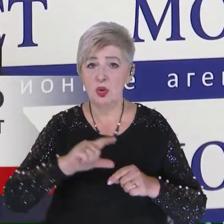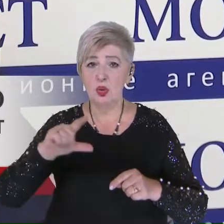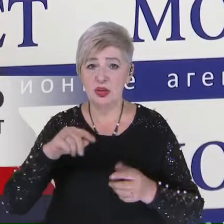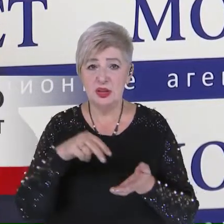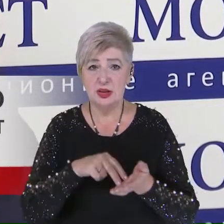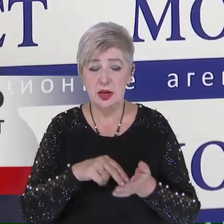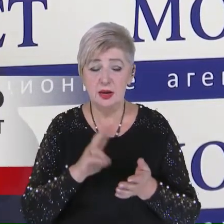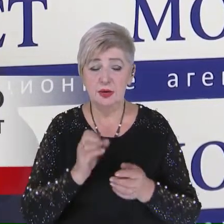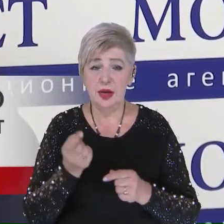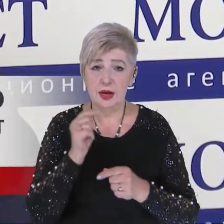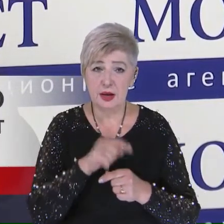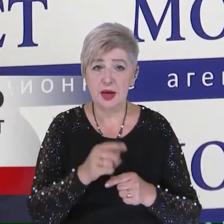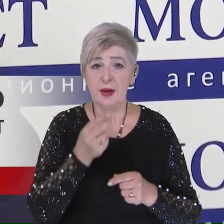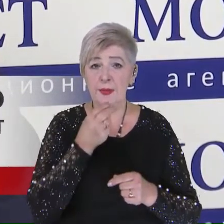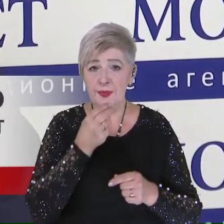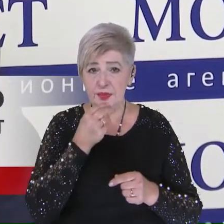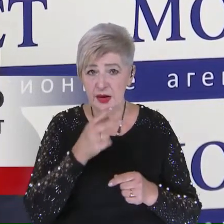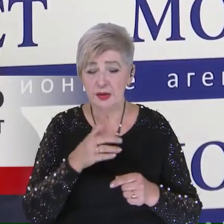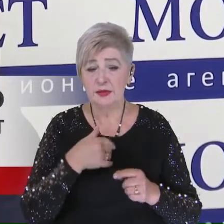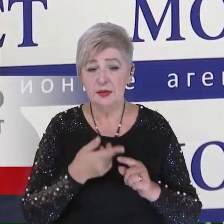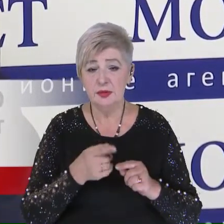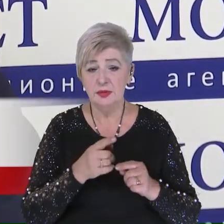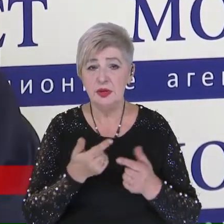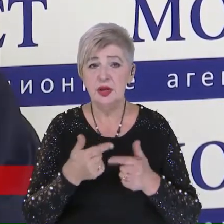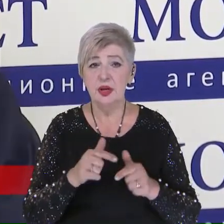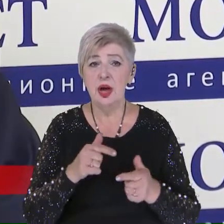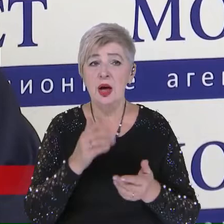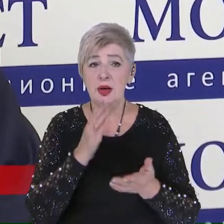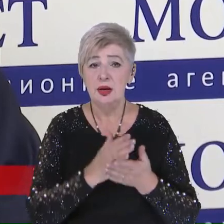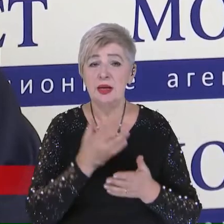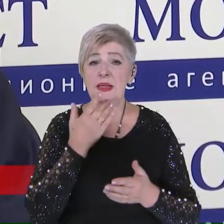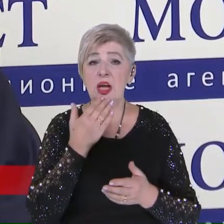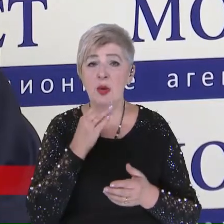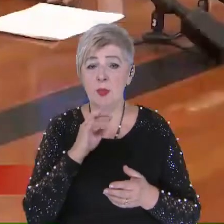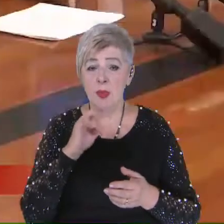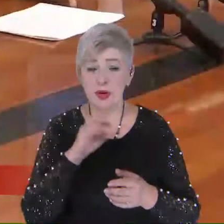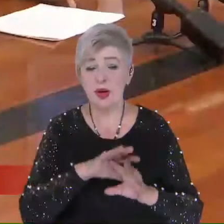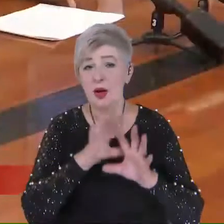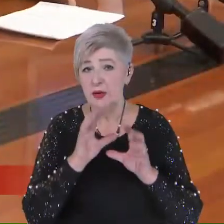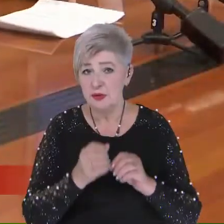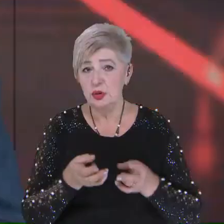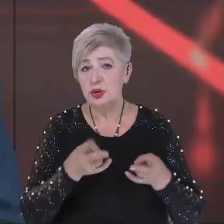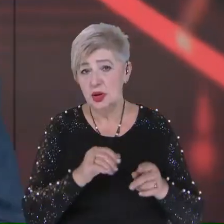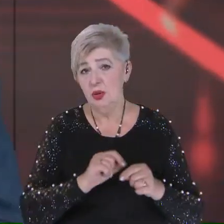те товарные группы, где присутствует импорт. Все остальное у нас продолжает расти.